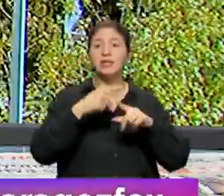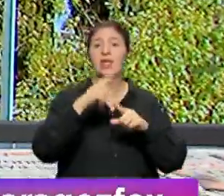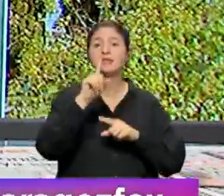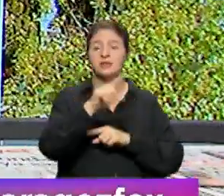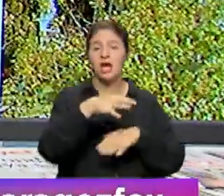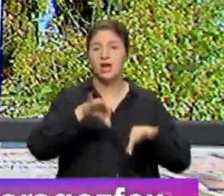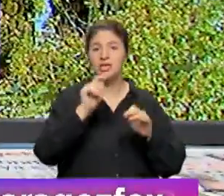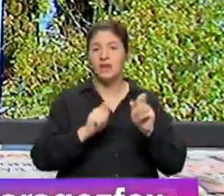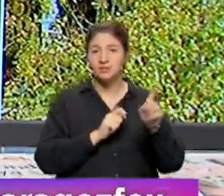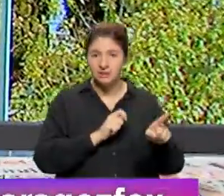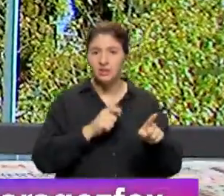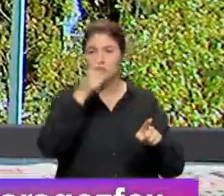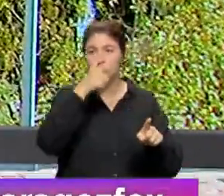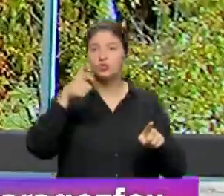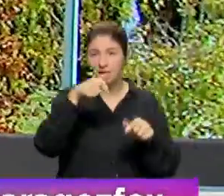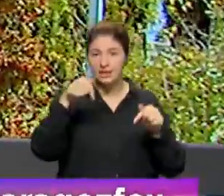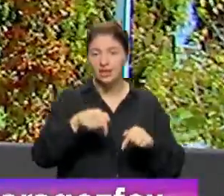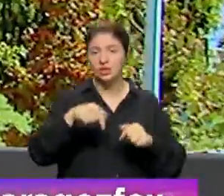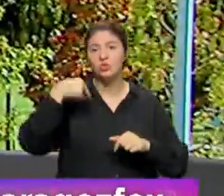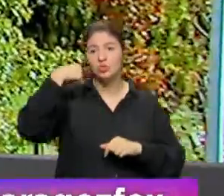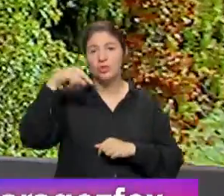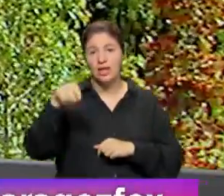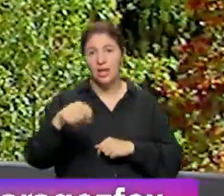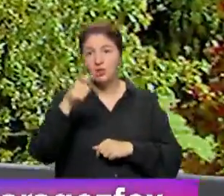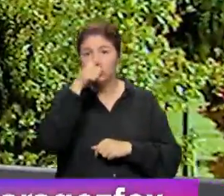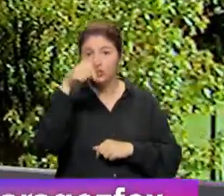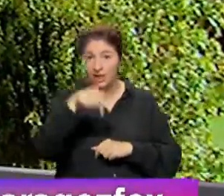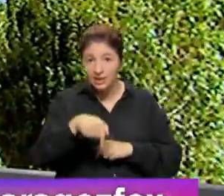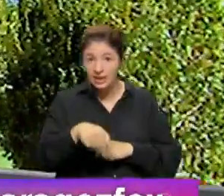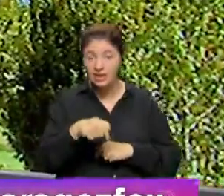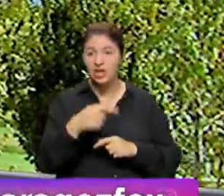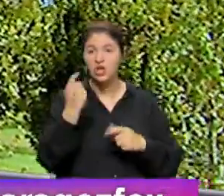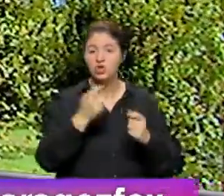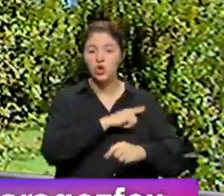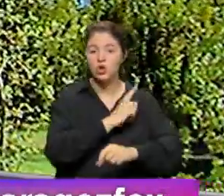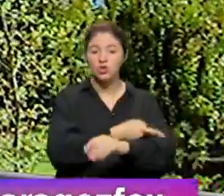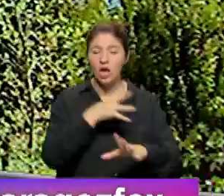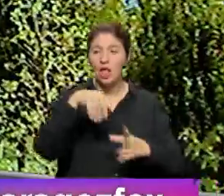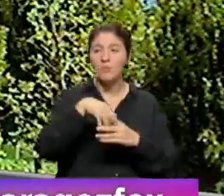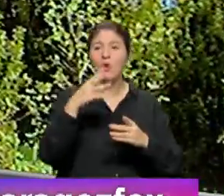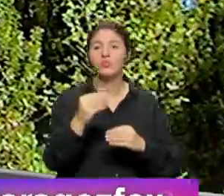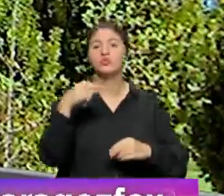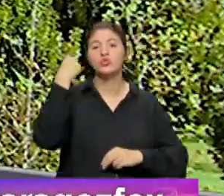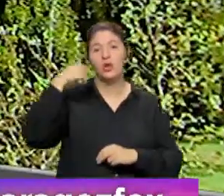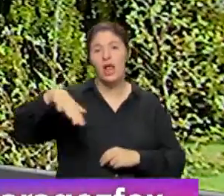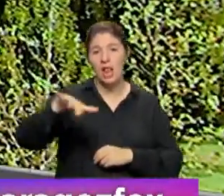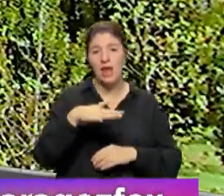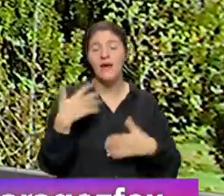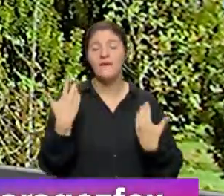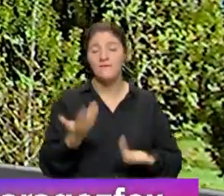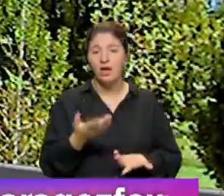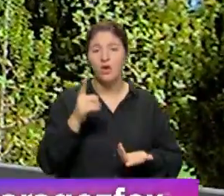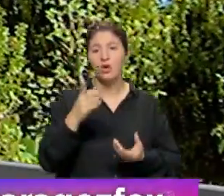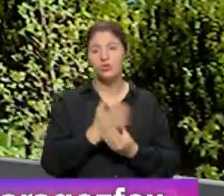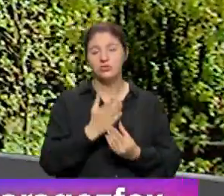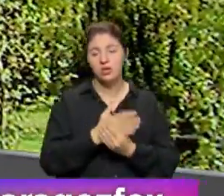basmasın hazırladığı Türkiye'deki Suriyeliler Türkiye'deki iş gücüne dahil olmuş Suriyeliler ve o